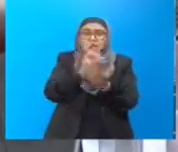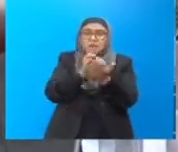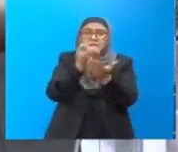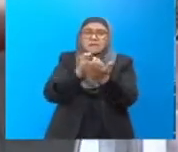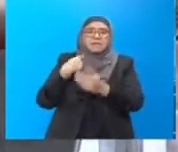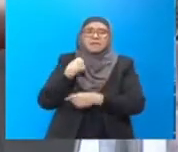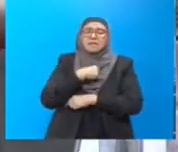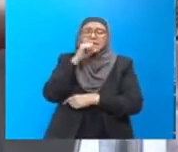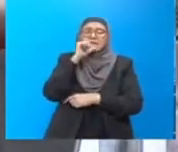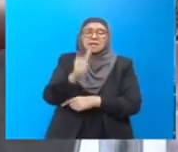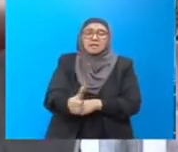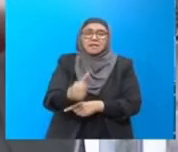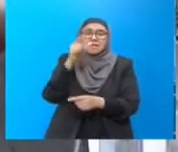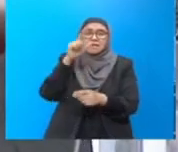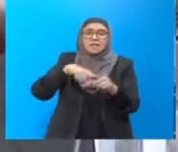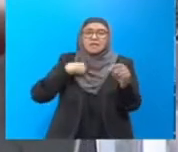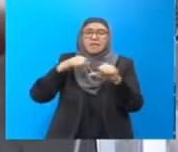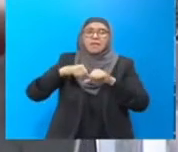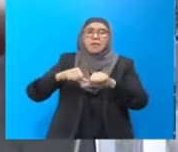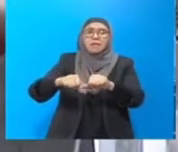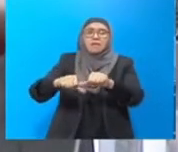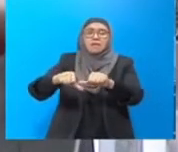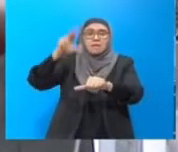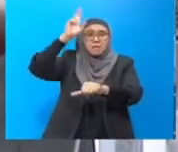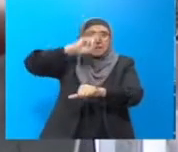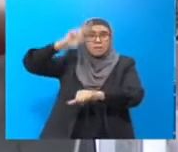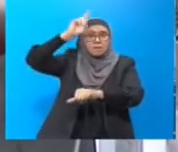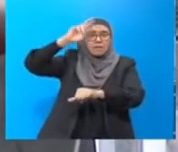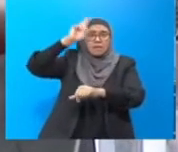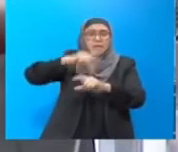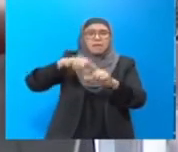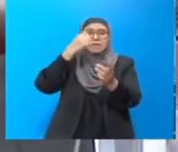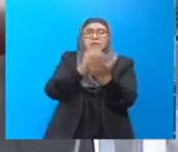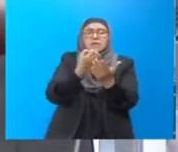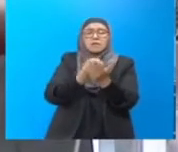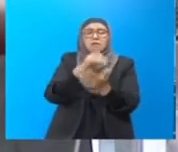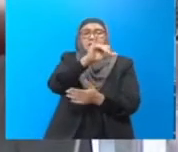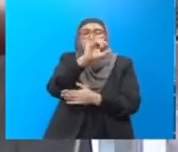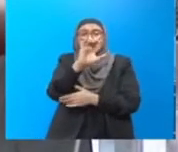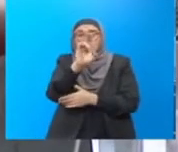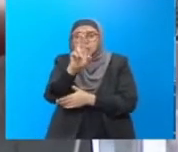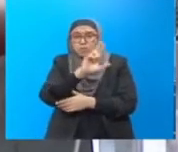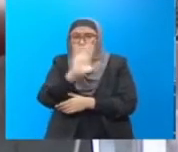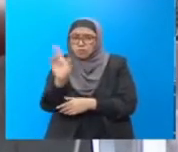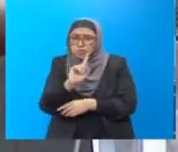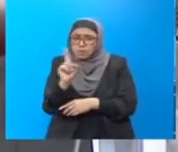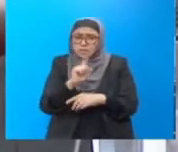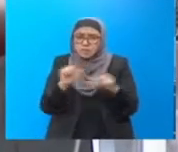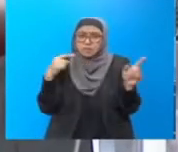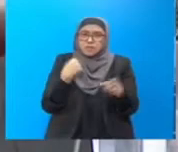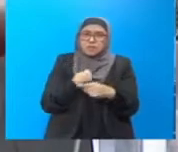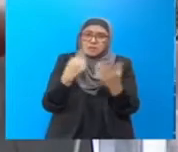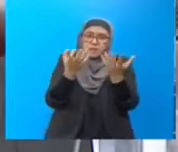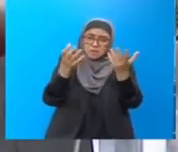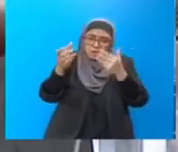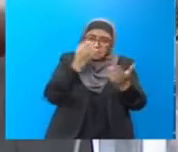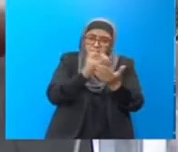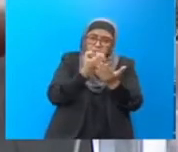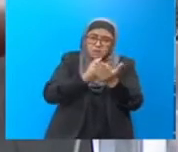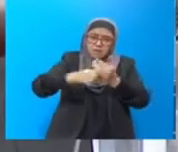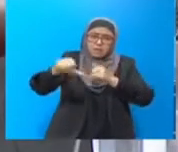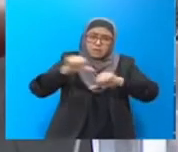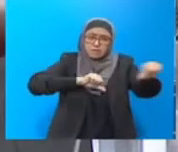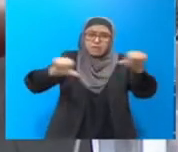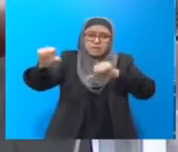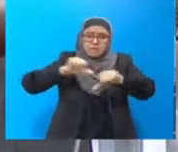kita tidak berada dan kadang koma bukan ekonomi-ekonomi Icu ekonomi kita enak menggerakkan menjalankan disamping kita anak